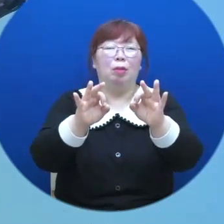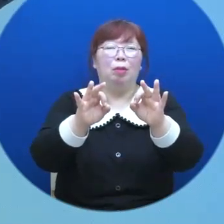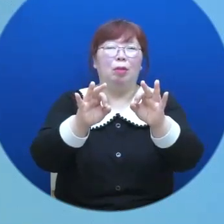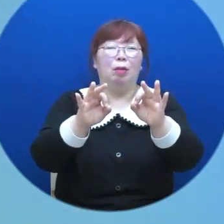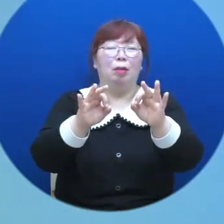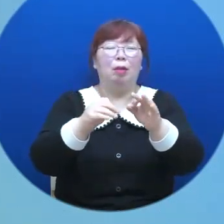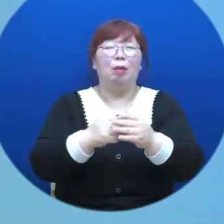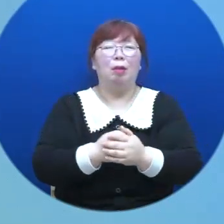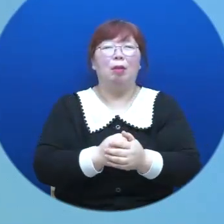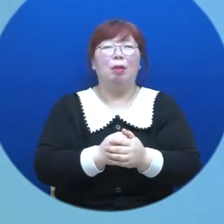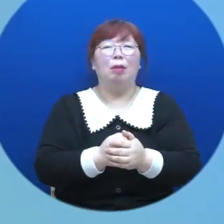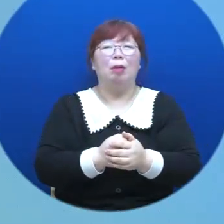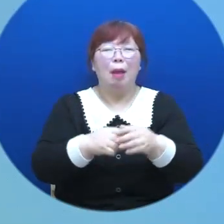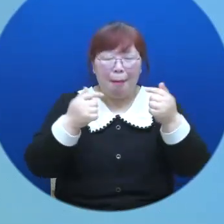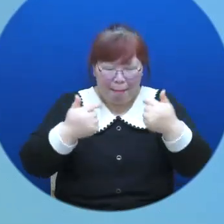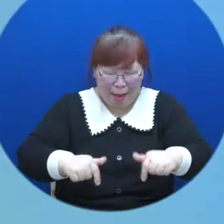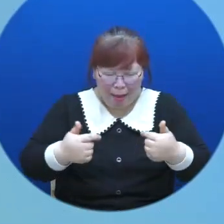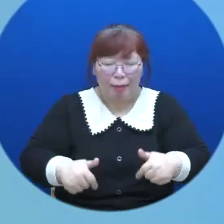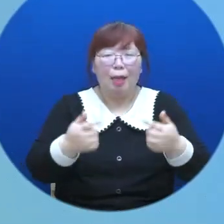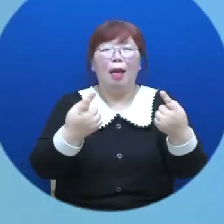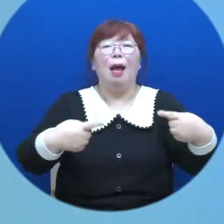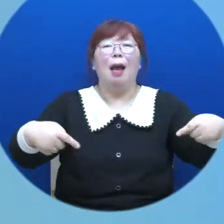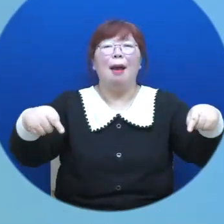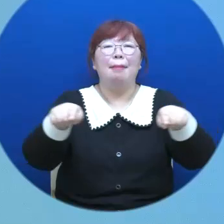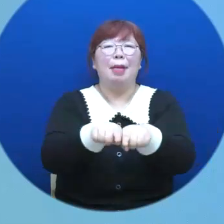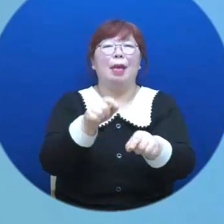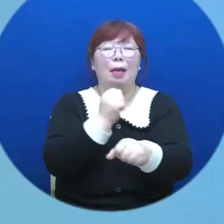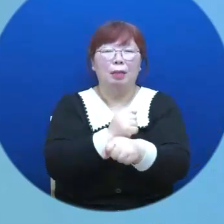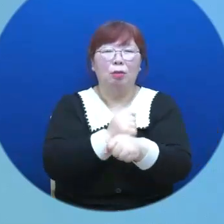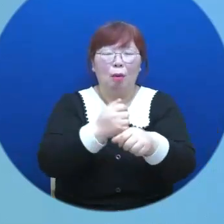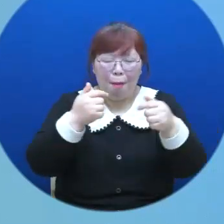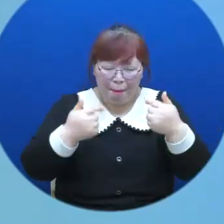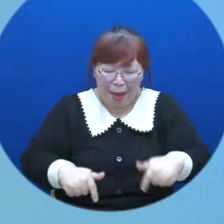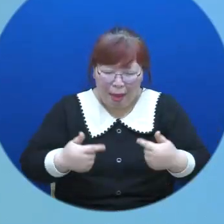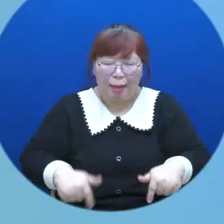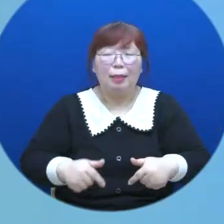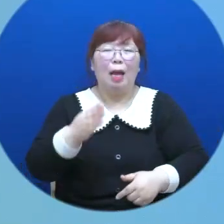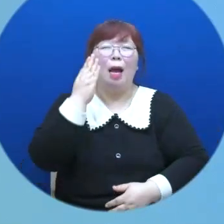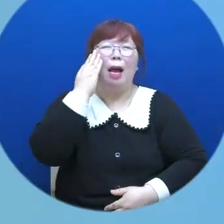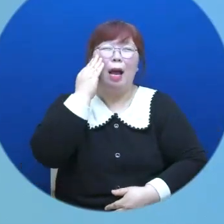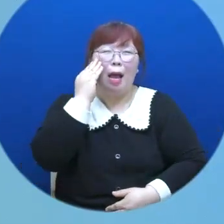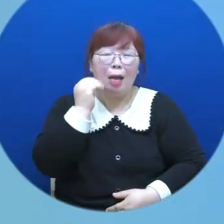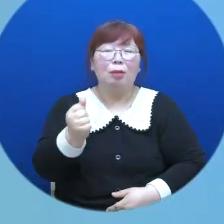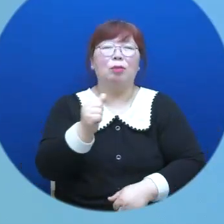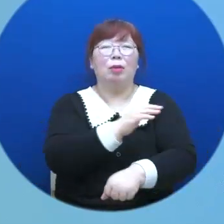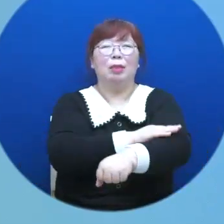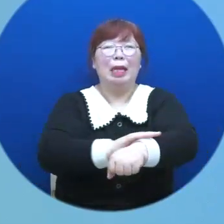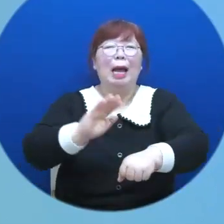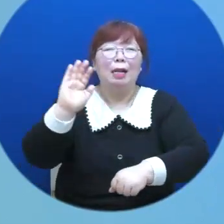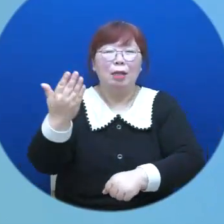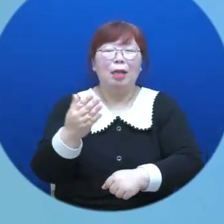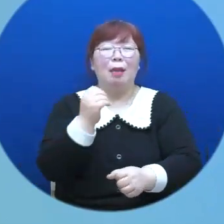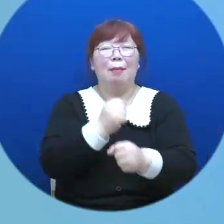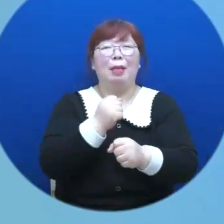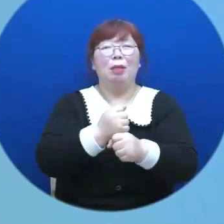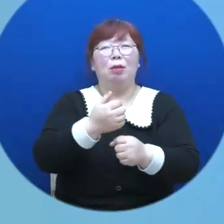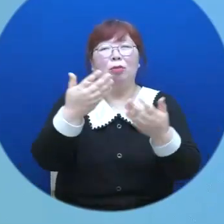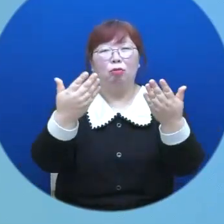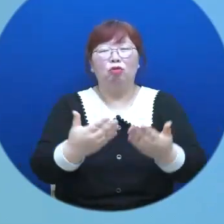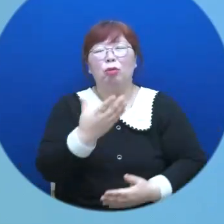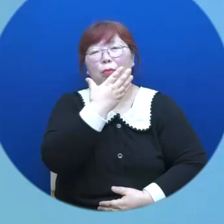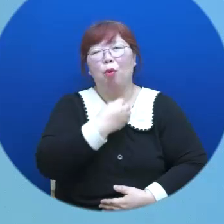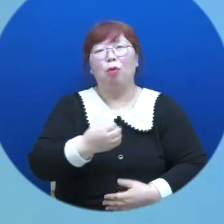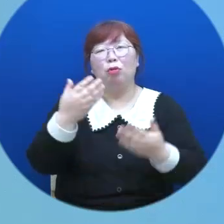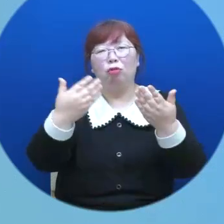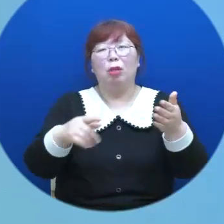매사 함께 하시며 매사 형통한 복을 주신다 믿으시기를 주의 이름으로